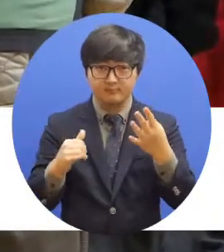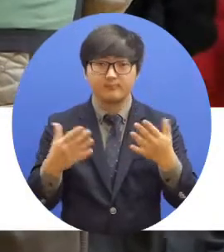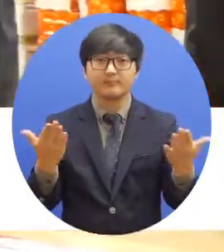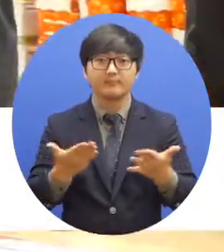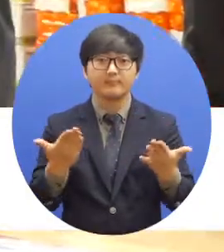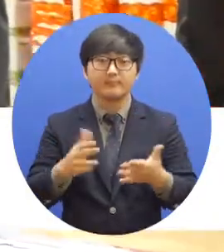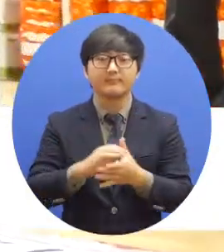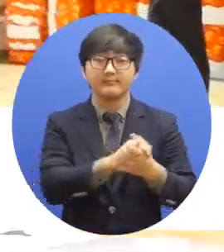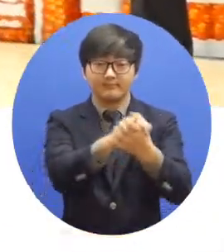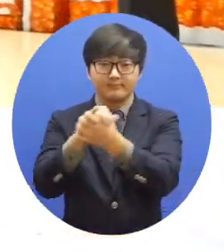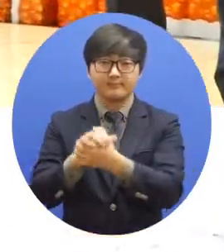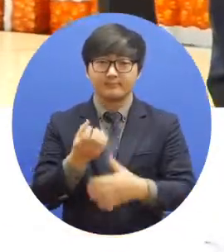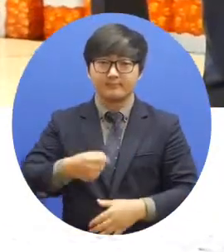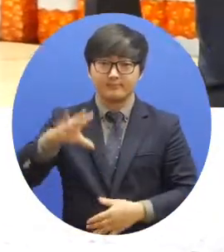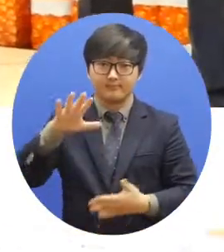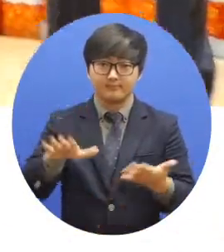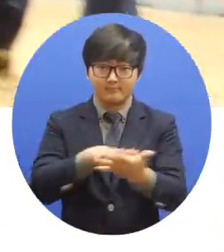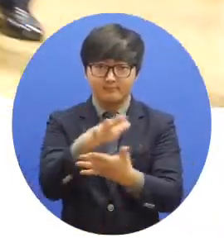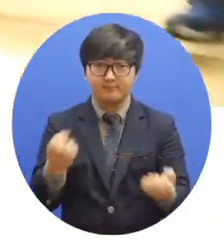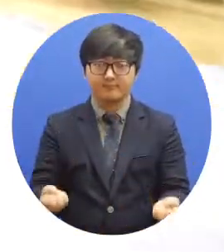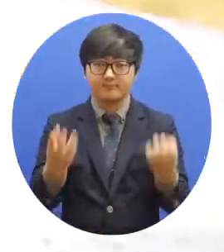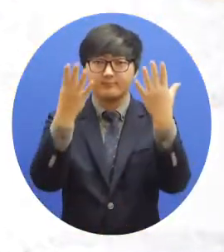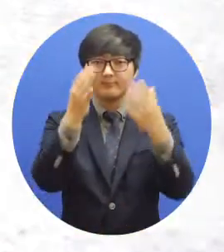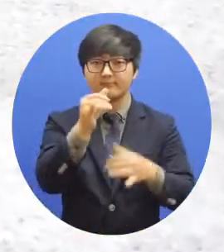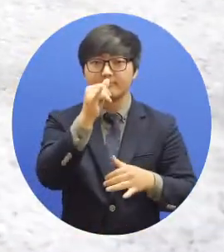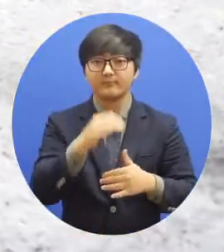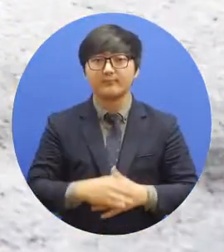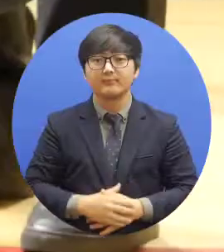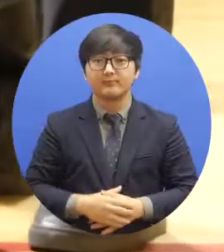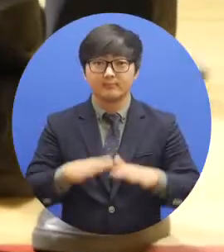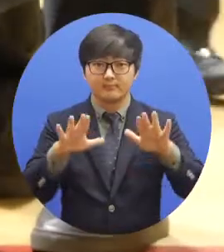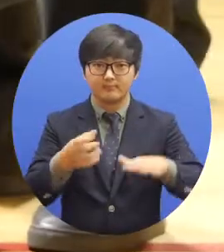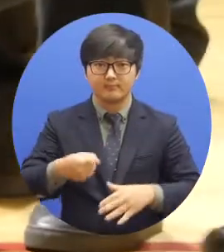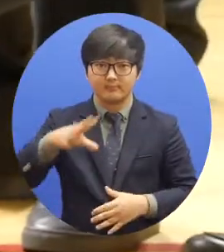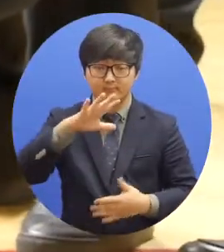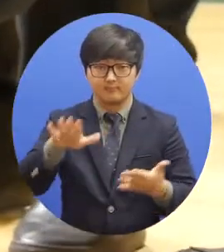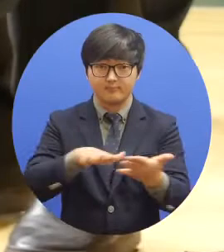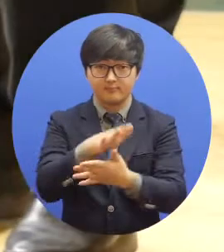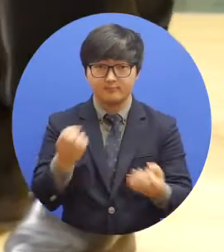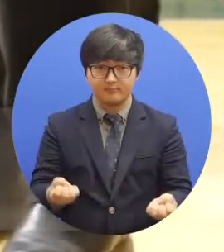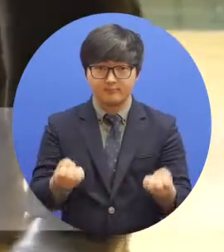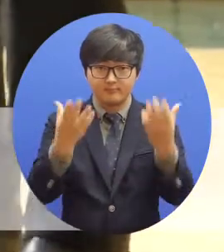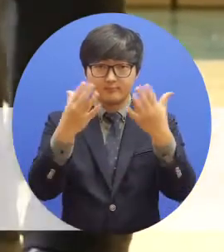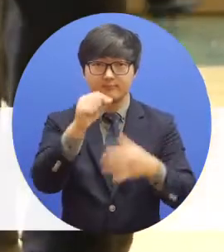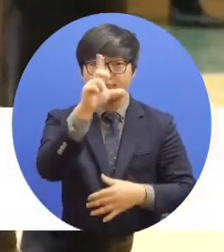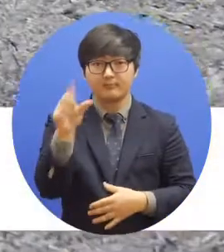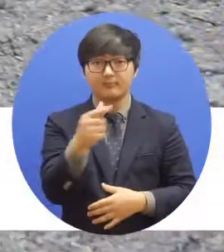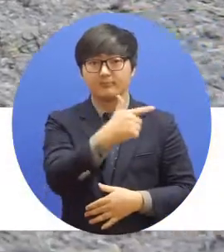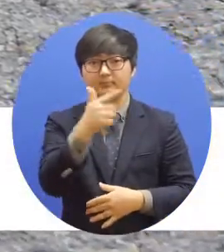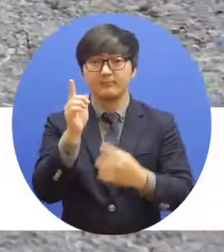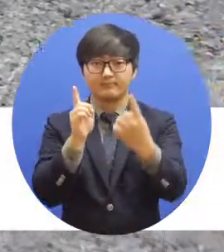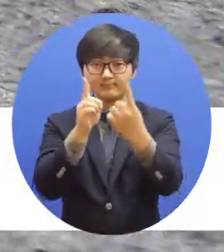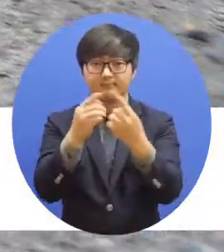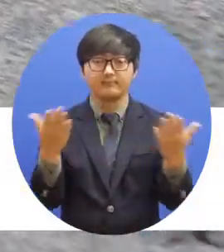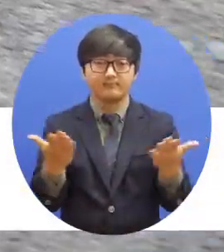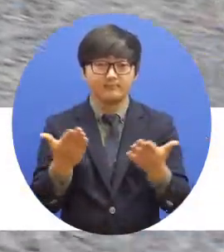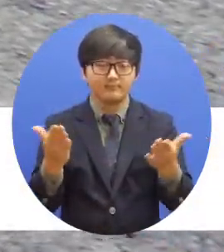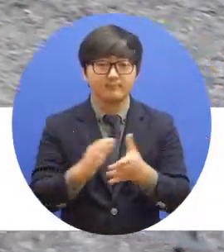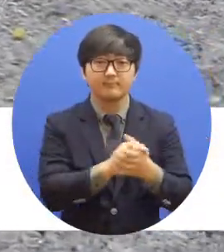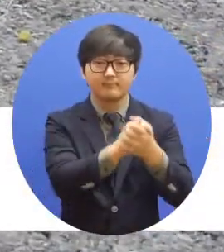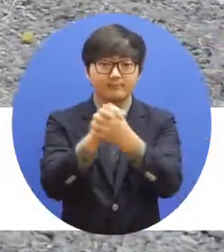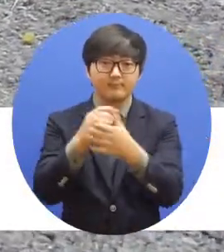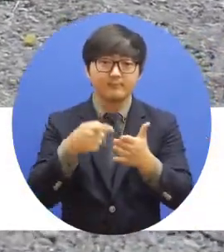윷놀이 한마당 행사를 진행했습니다. 이번 윷놀이 한마당은 정월 대보름을 맞아 직원 간의 화합